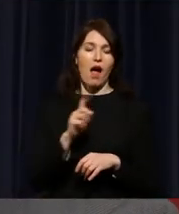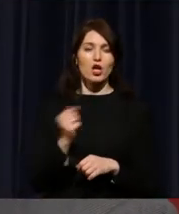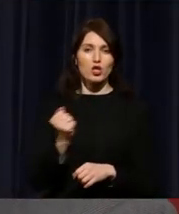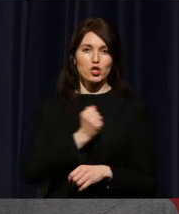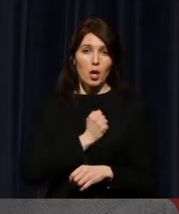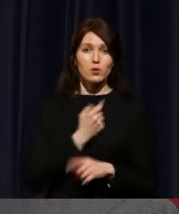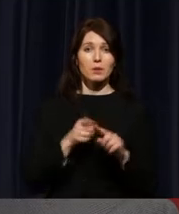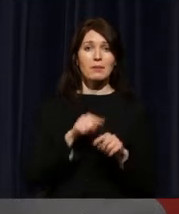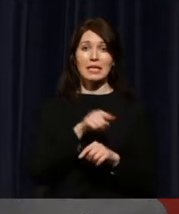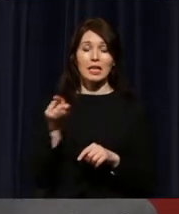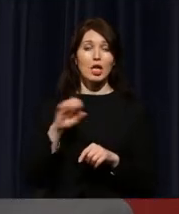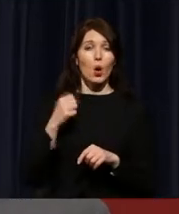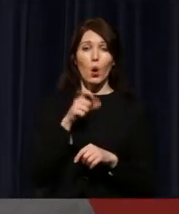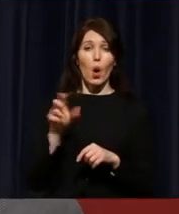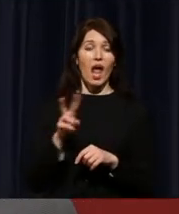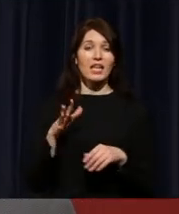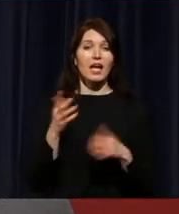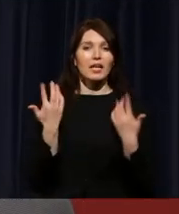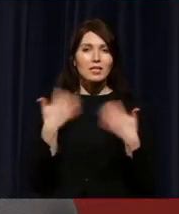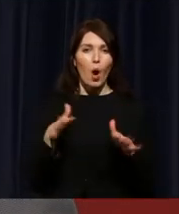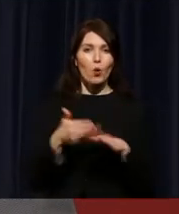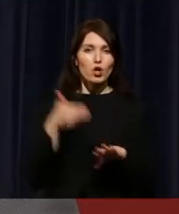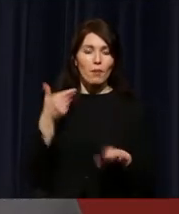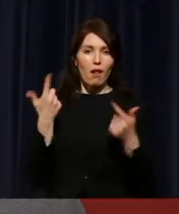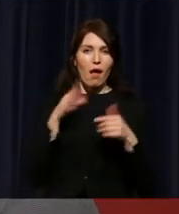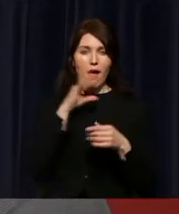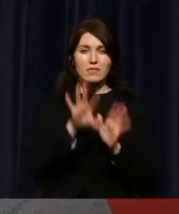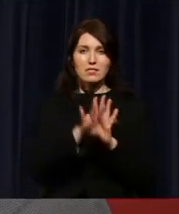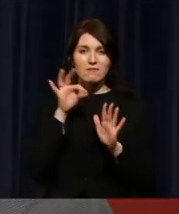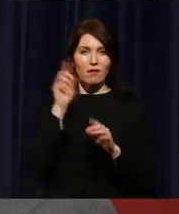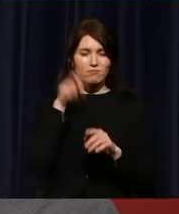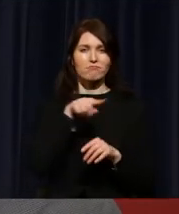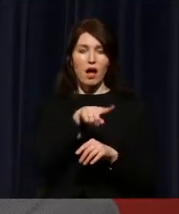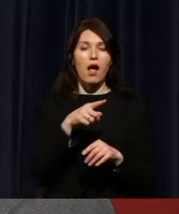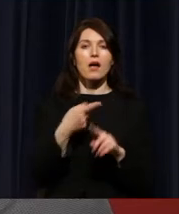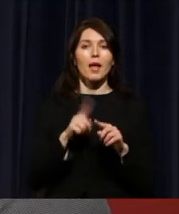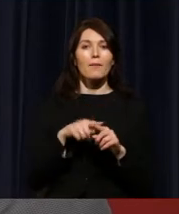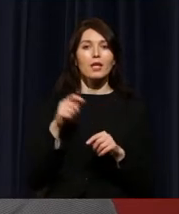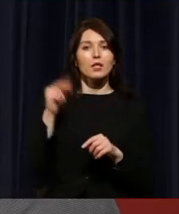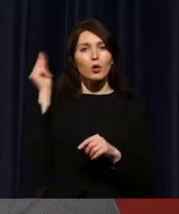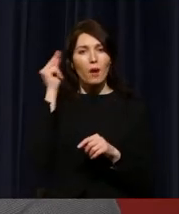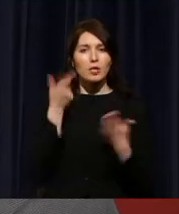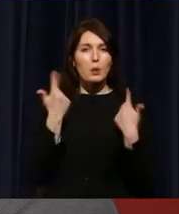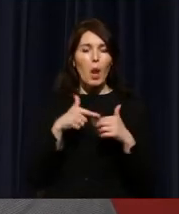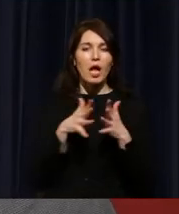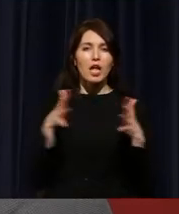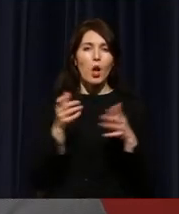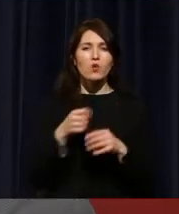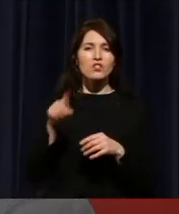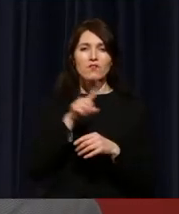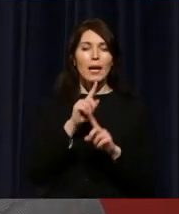tie kolēģi, kuri laicīgi izdara savu izvēli, viņi daudz vairāk studiju laikā dara šīs